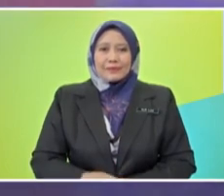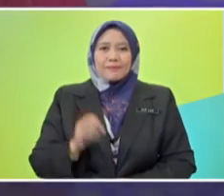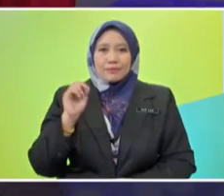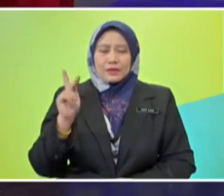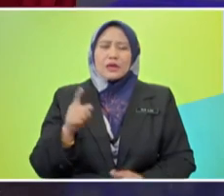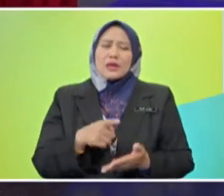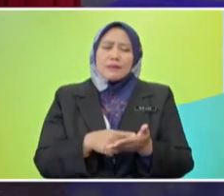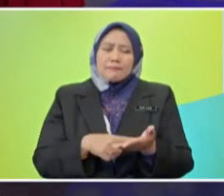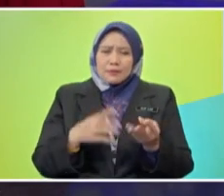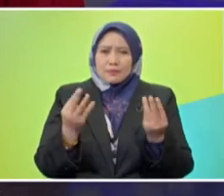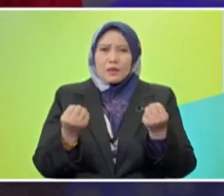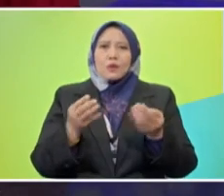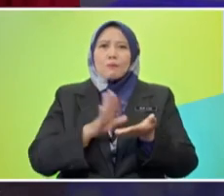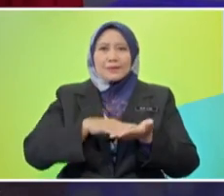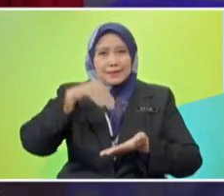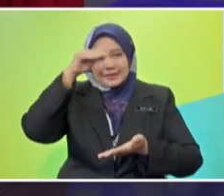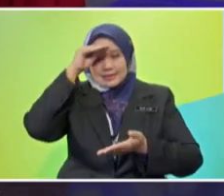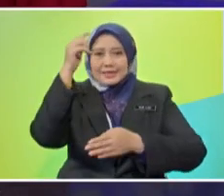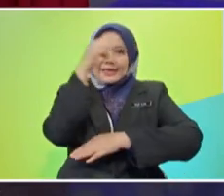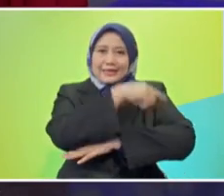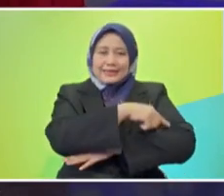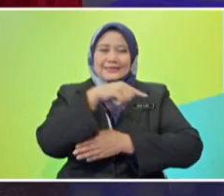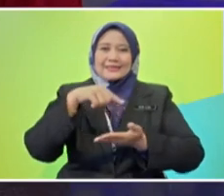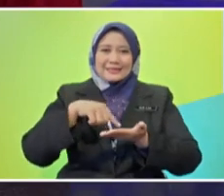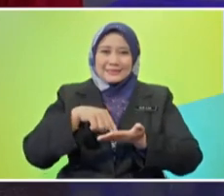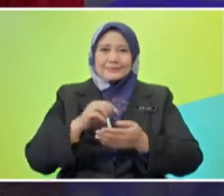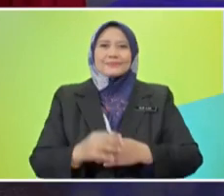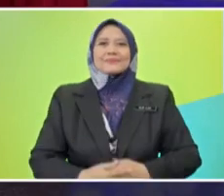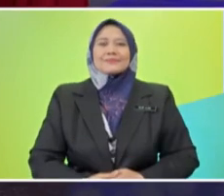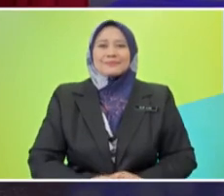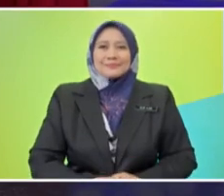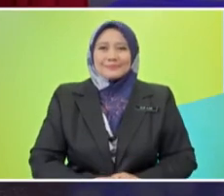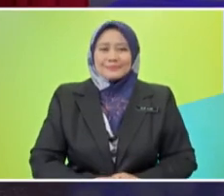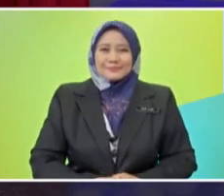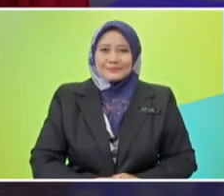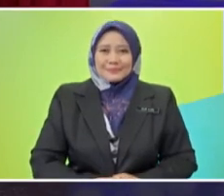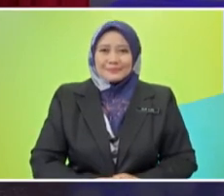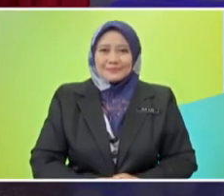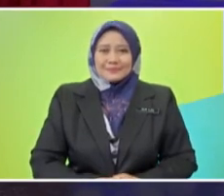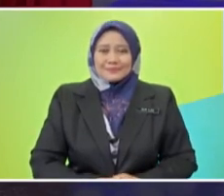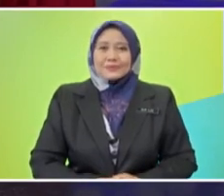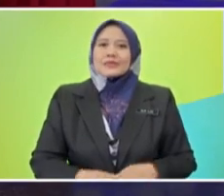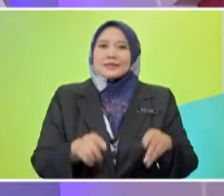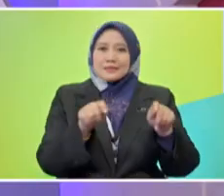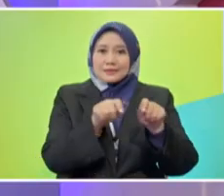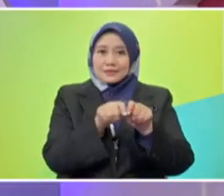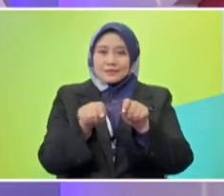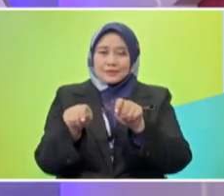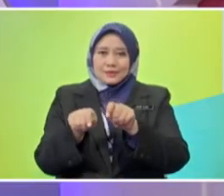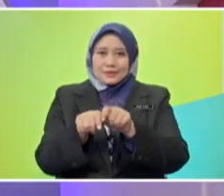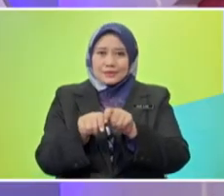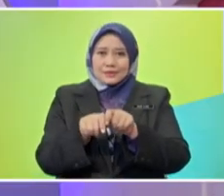yang kita nak belajar pada hari ini cikgu? Terangkan kepada semua yang sedang menonton Didik TV KPM. Seperti yang Abang Fizi terangkan